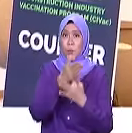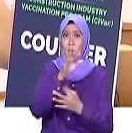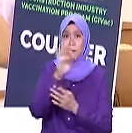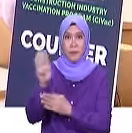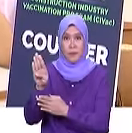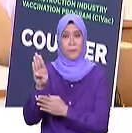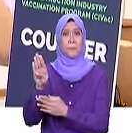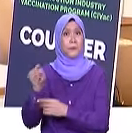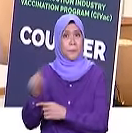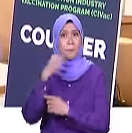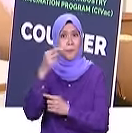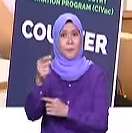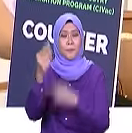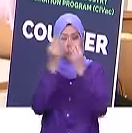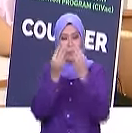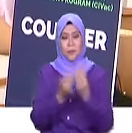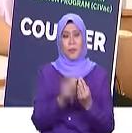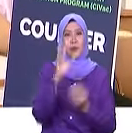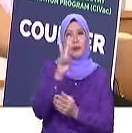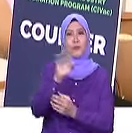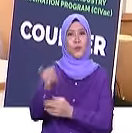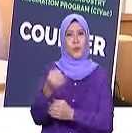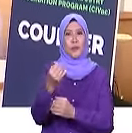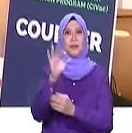menyatakan daripada jumlah itu seramai